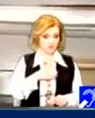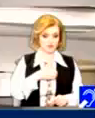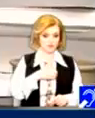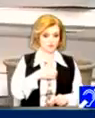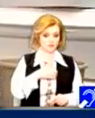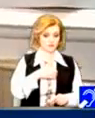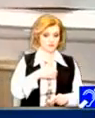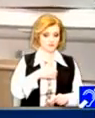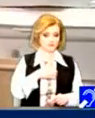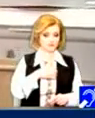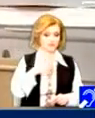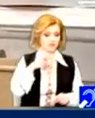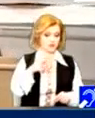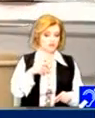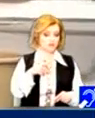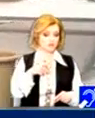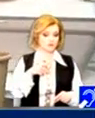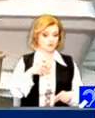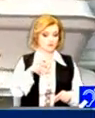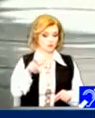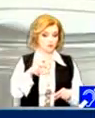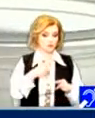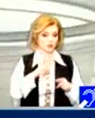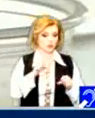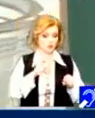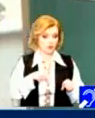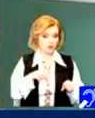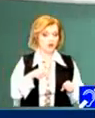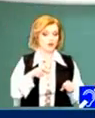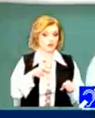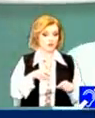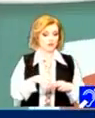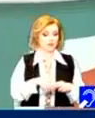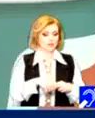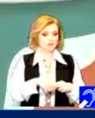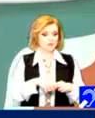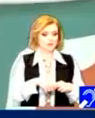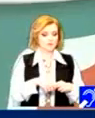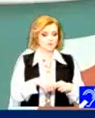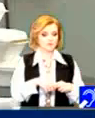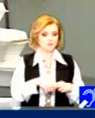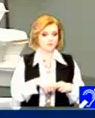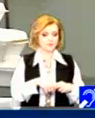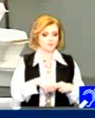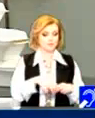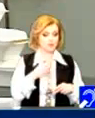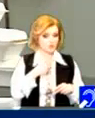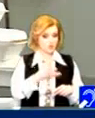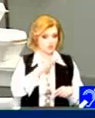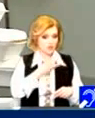Au un termen de valabilitate până la 12 luni, iar în centrele de compostare comercială până la 3-4 luni. Dorim